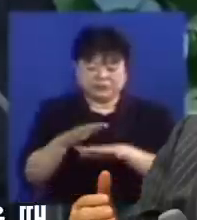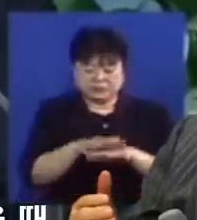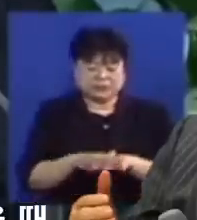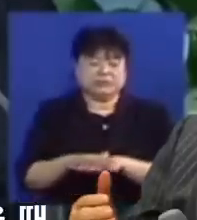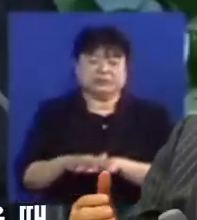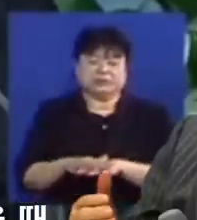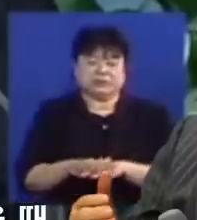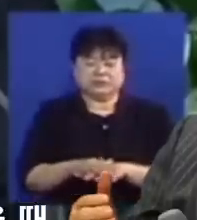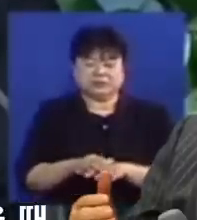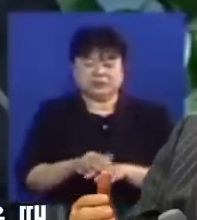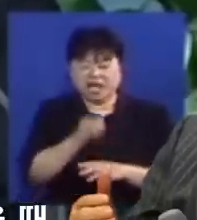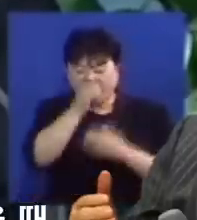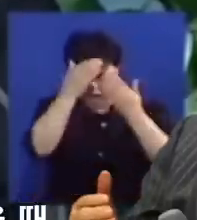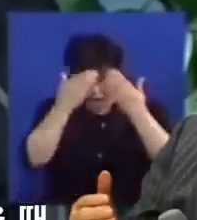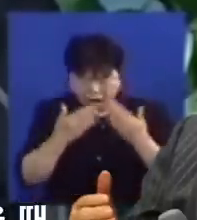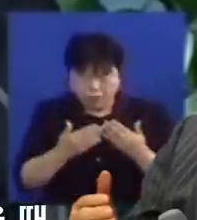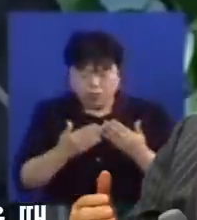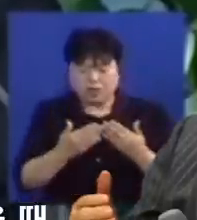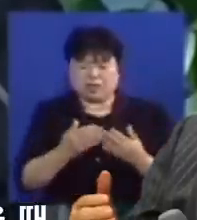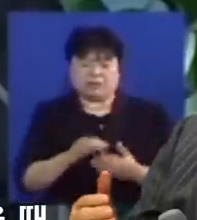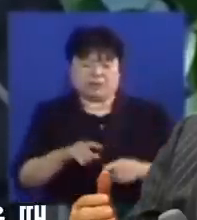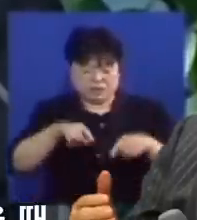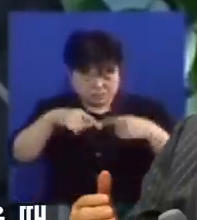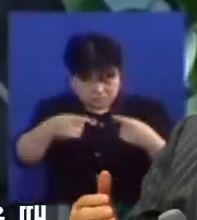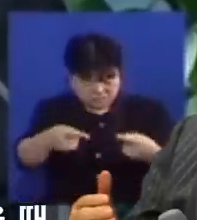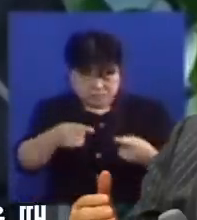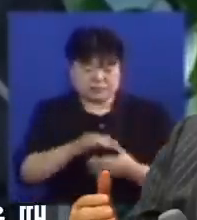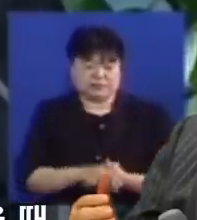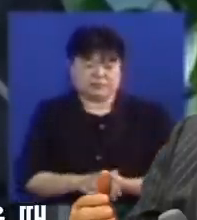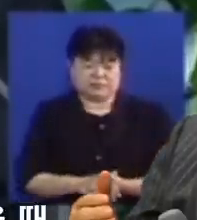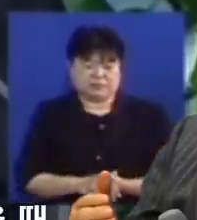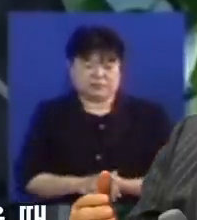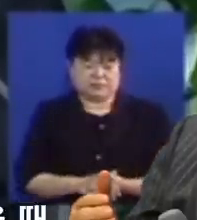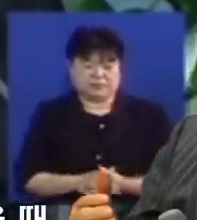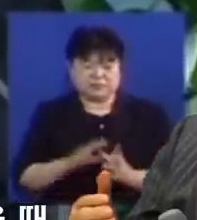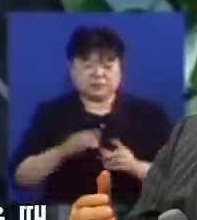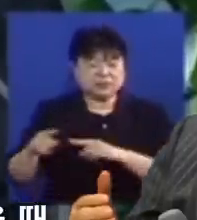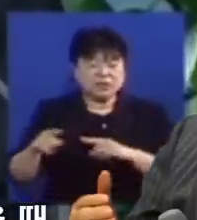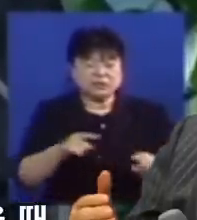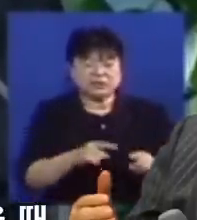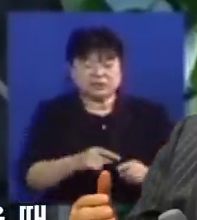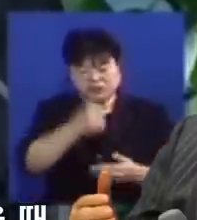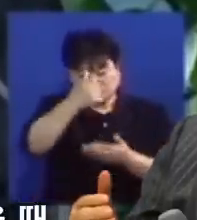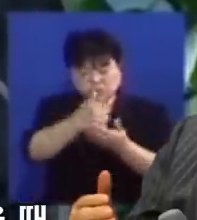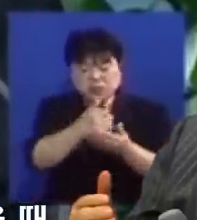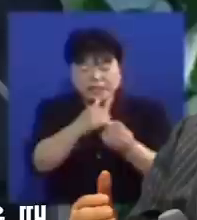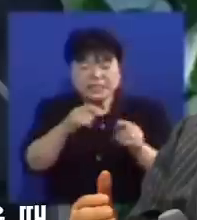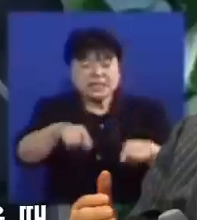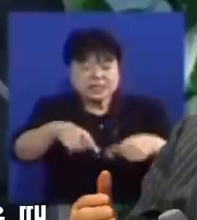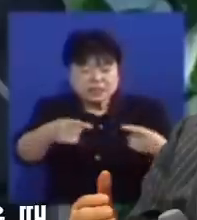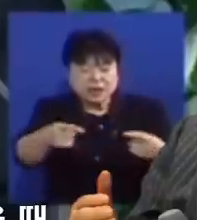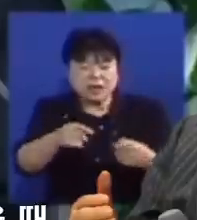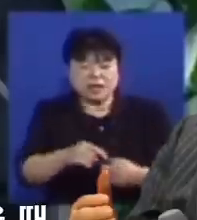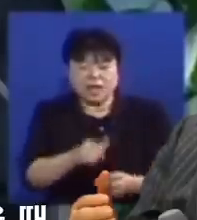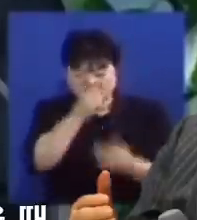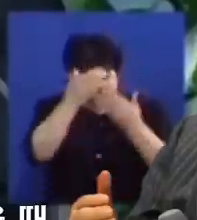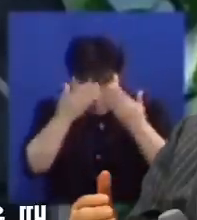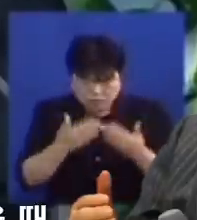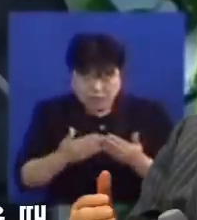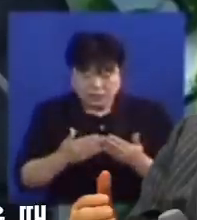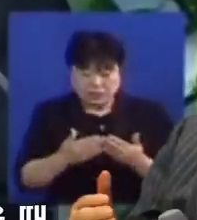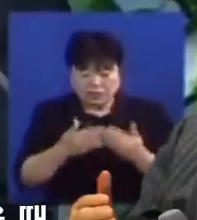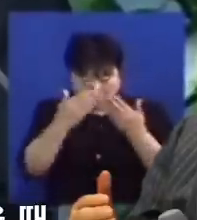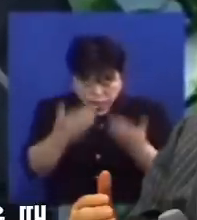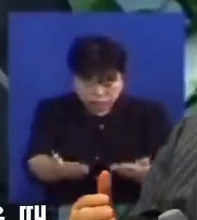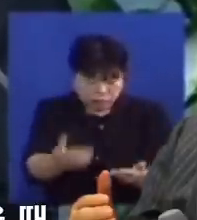정치범 수용소인 감옥에 갇혔습니다. 그 정치범 수용소인 그 감옥에 들어가면 평생의 감옥에서